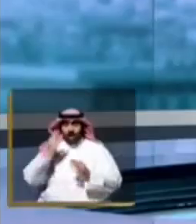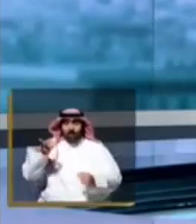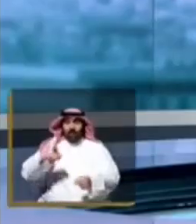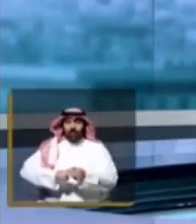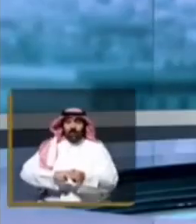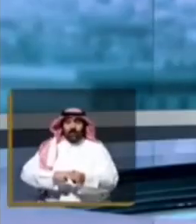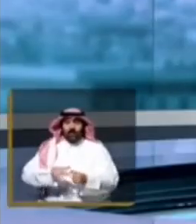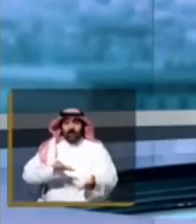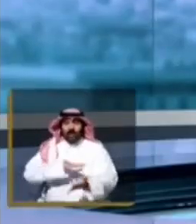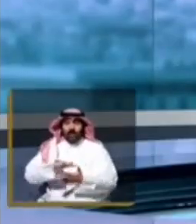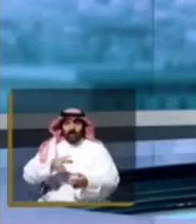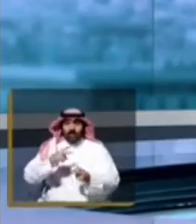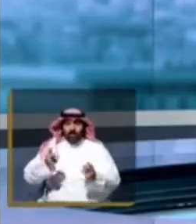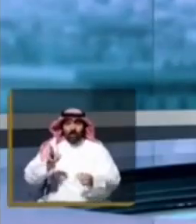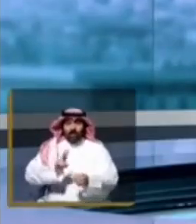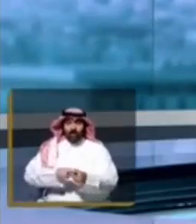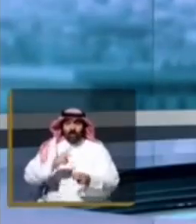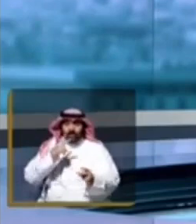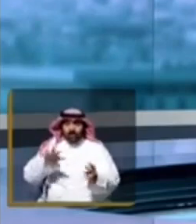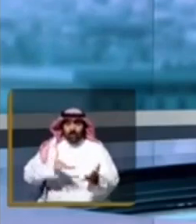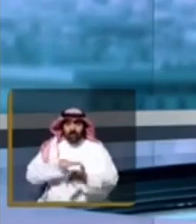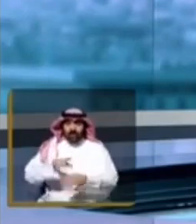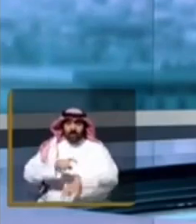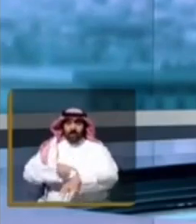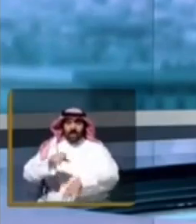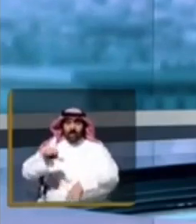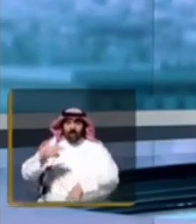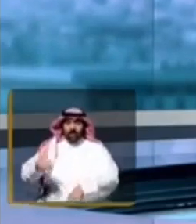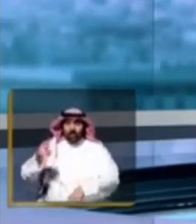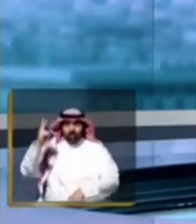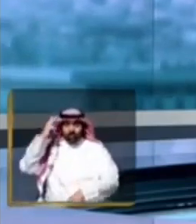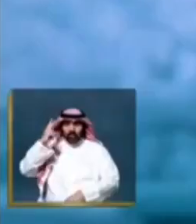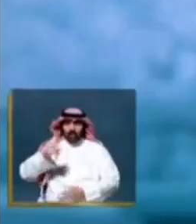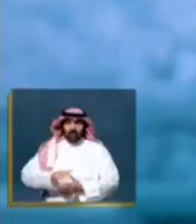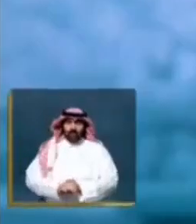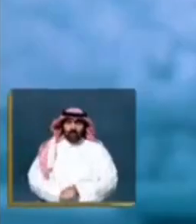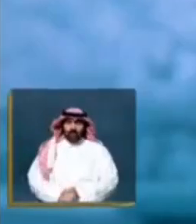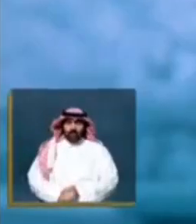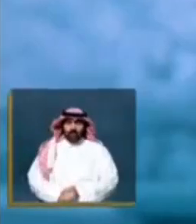أهلا بكم مشاهدينا الكرام مرة أخرى في نشرة الأخبار الرئيسة من قناة السعودية.